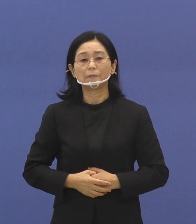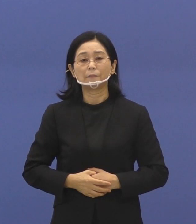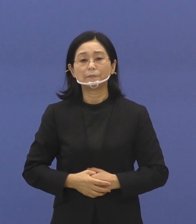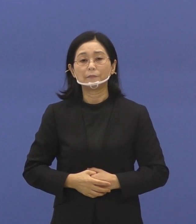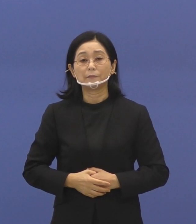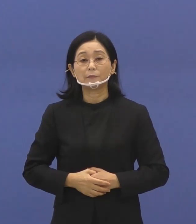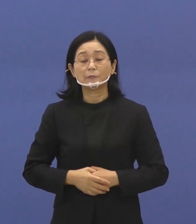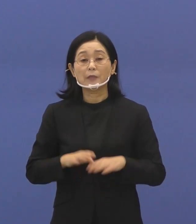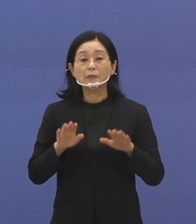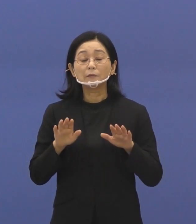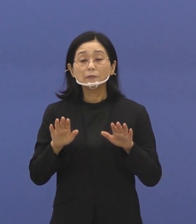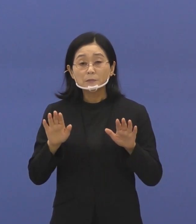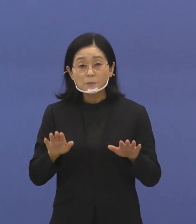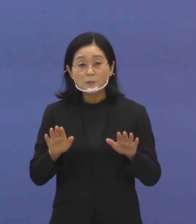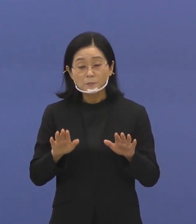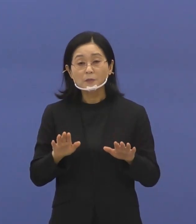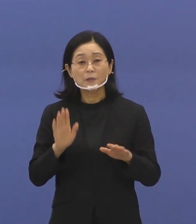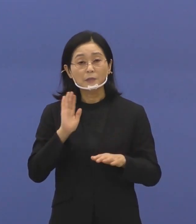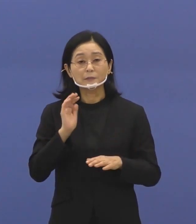ここ